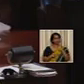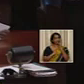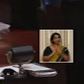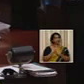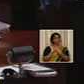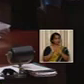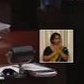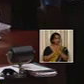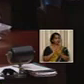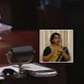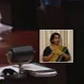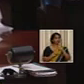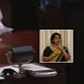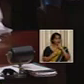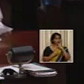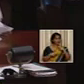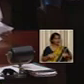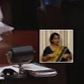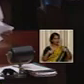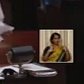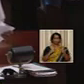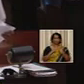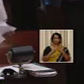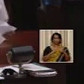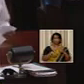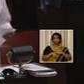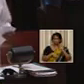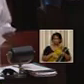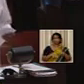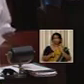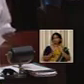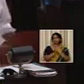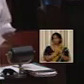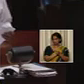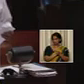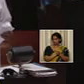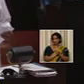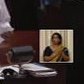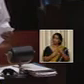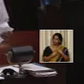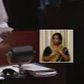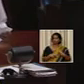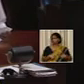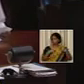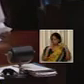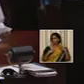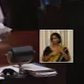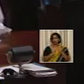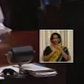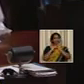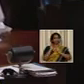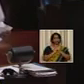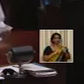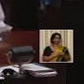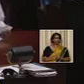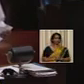චක්‍රලේඛය අධිකරණයේ අභියෝගයට ලක් කරමින් සිටින මොහොතක දැන් ඒක වෙනස් කරගෙන තිබෙනවා. අපි අභියෝගයට ලක් කරන ක්‍රියාවලිය වෙනස් කරන්න